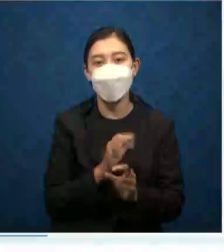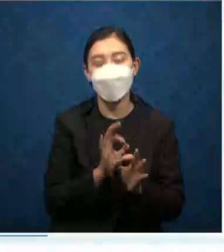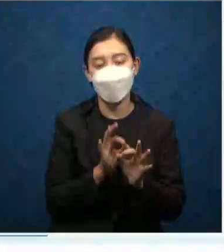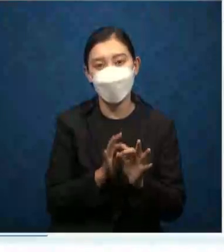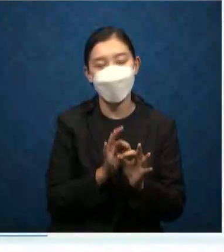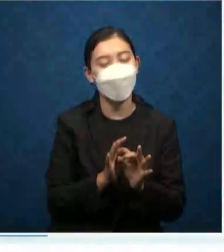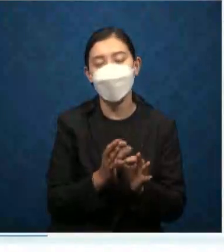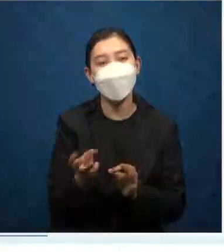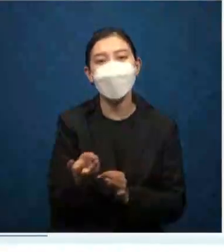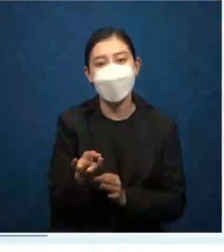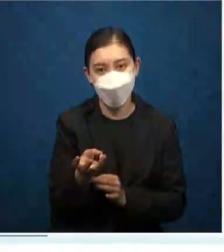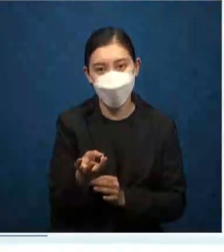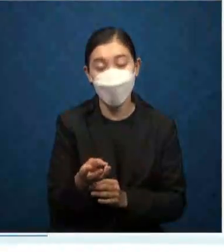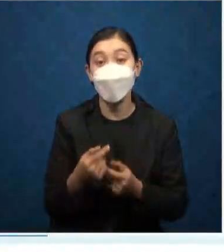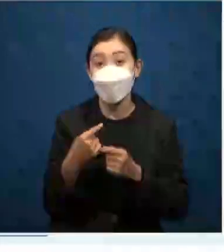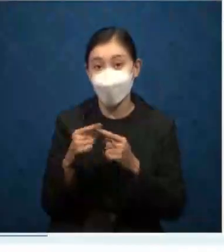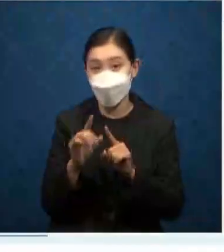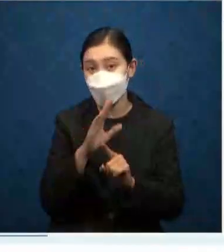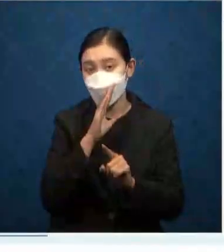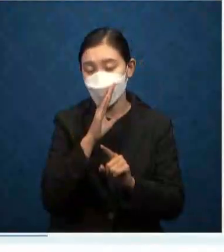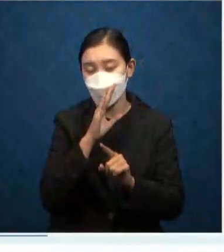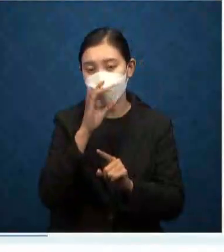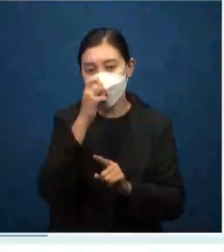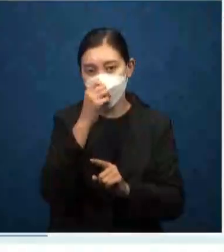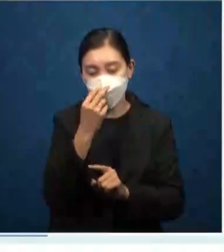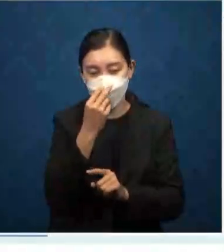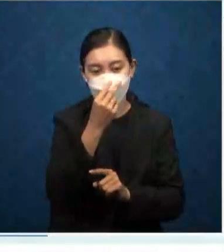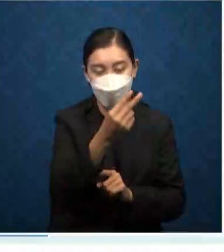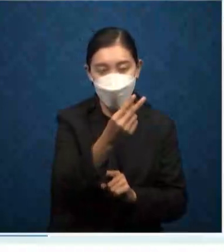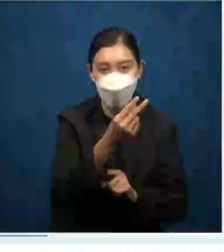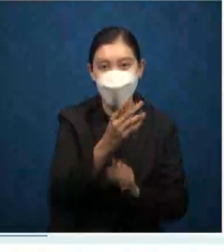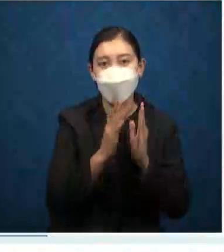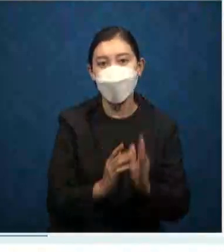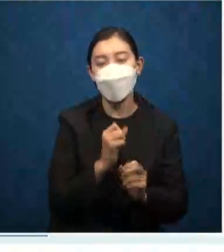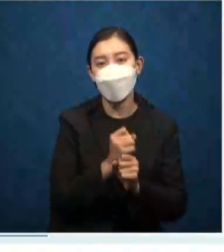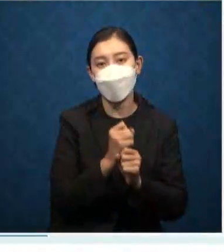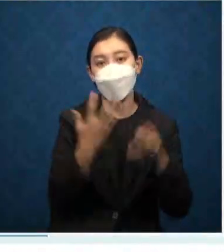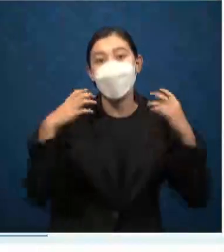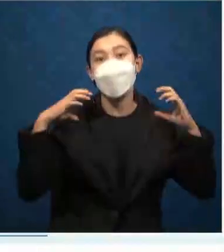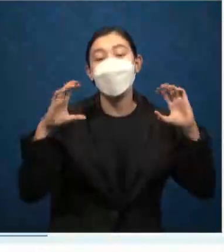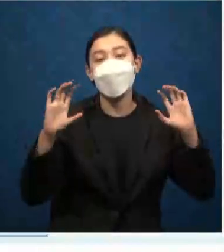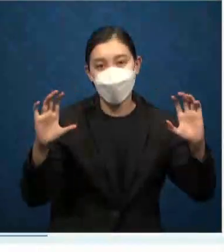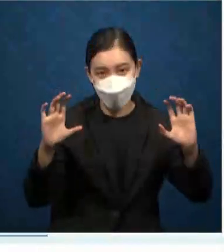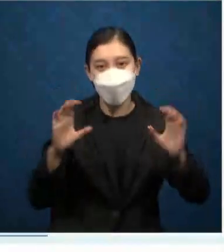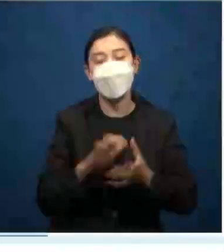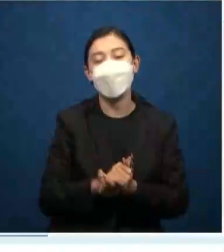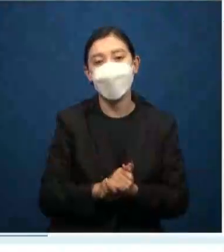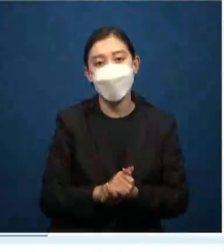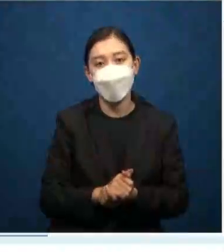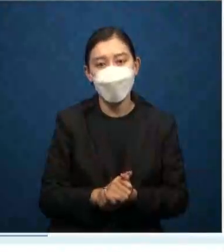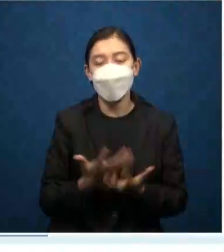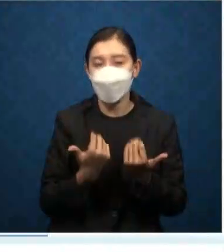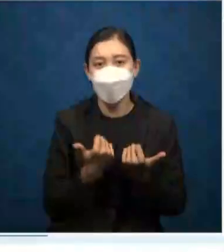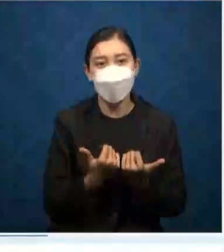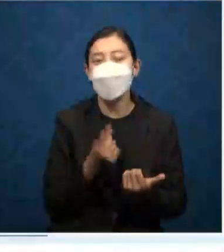านะครับบริษัทรัฐประเทศไทยเรายังไม่ได้เอาจริงเรื่องนี้ผมคิดว่าเราทราบกันดีครับท่านประธานว่าต้อง